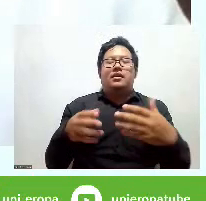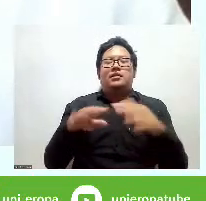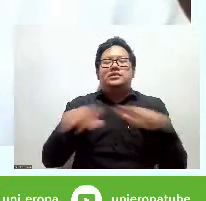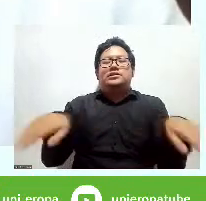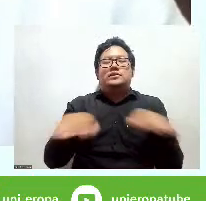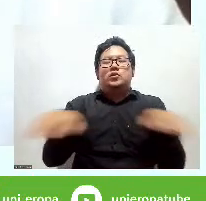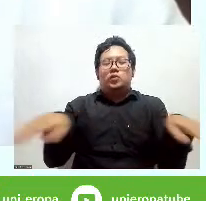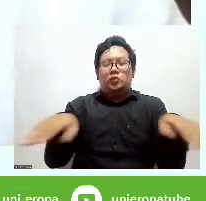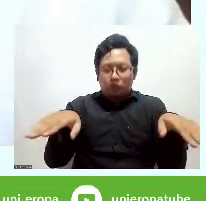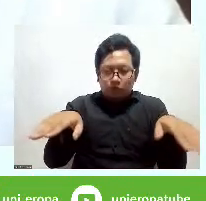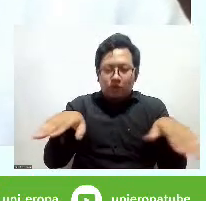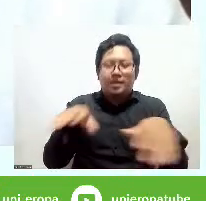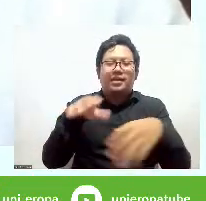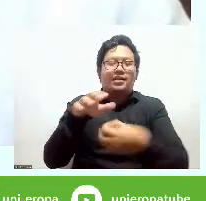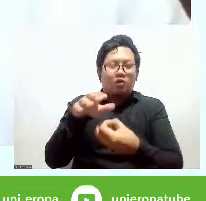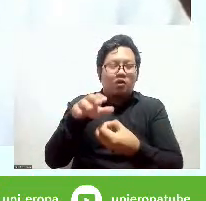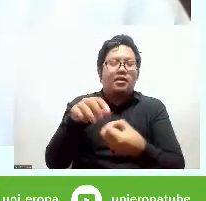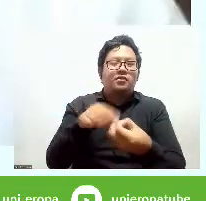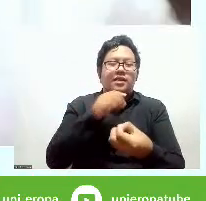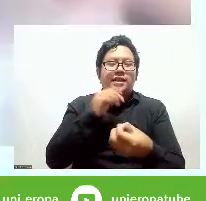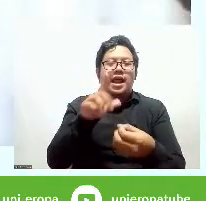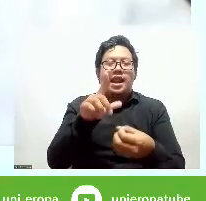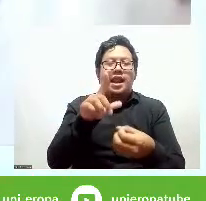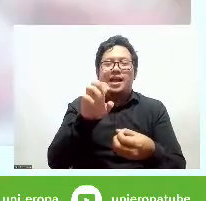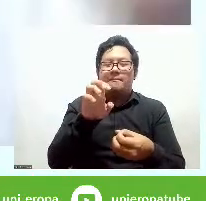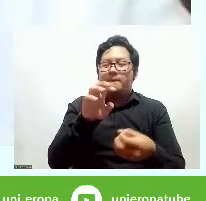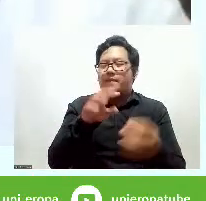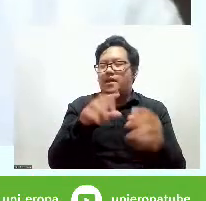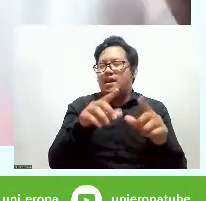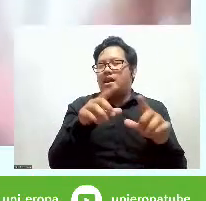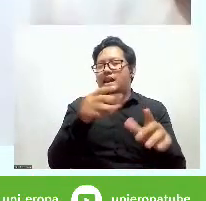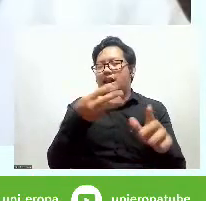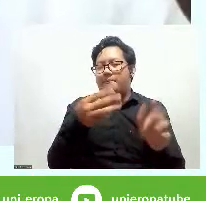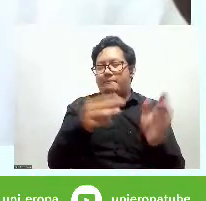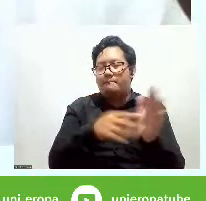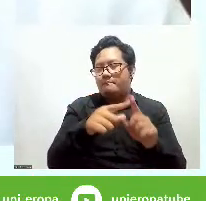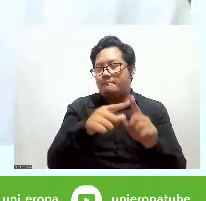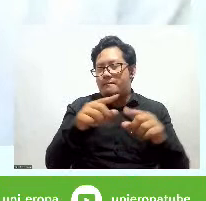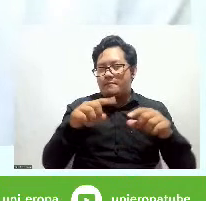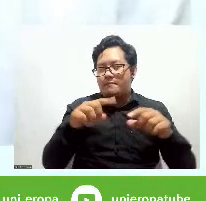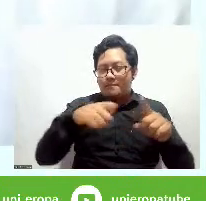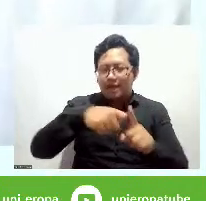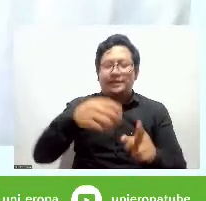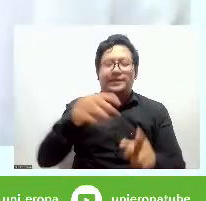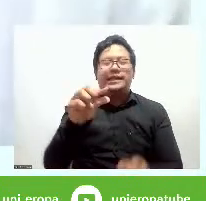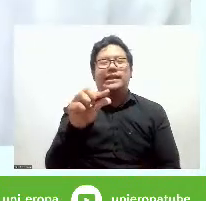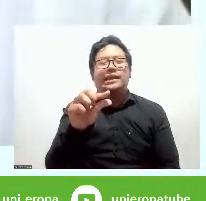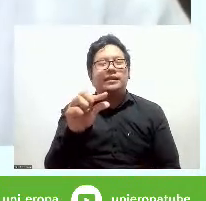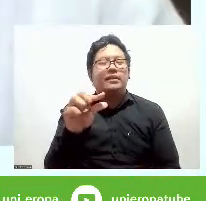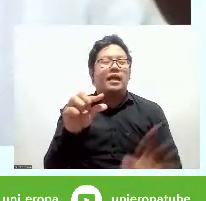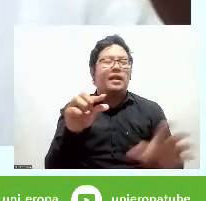telur ayam kampung Oke jadi ada ada banyak peneliti yang juga berarti ya sebenernya mitosnya Jaya